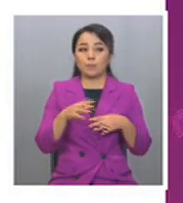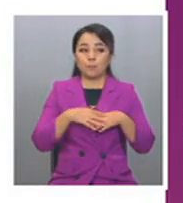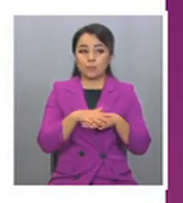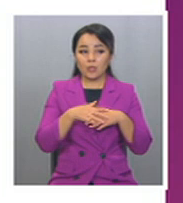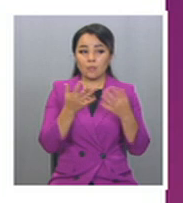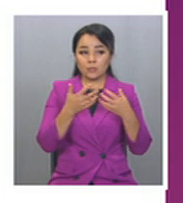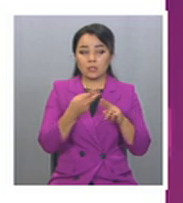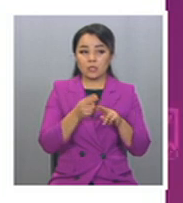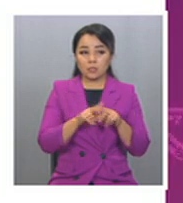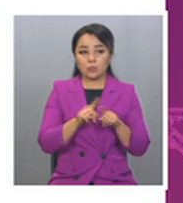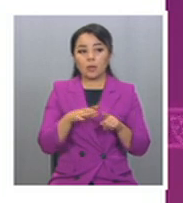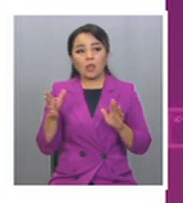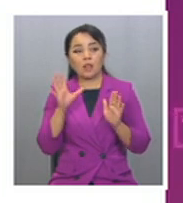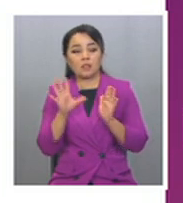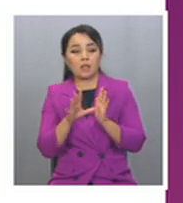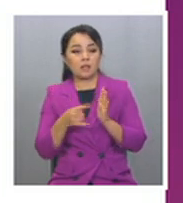электромагниттік тербелістер.